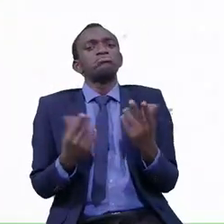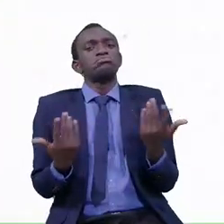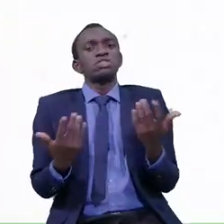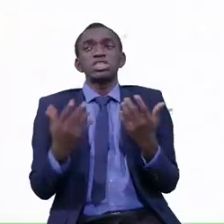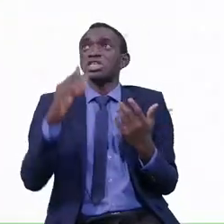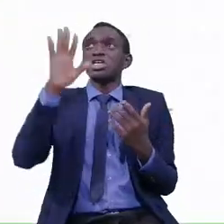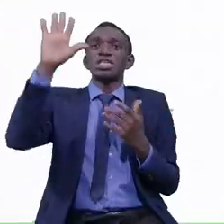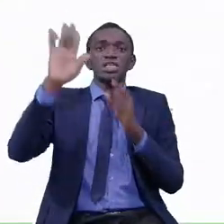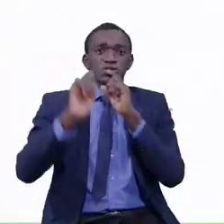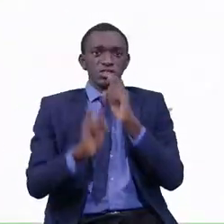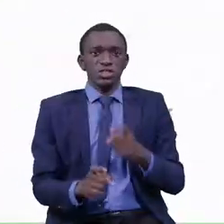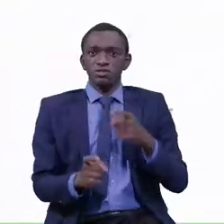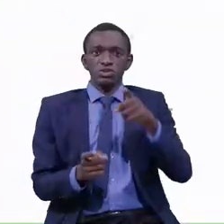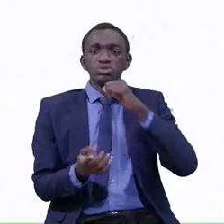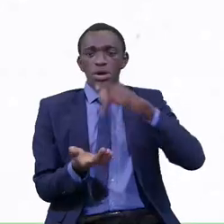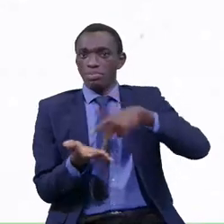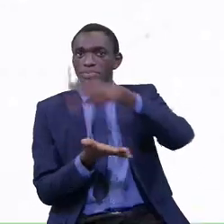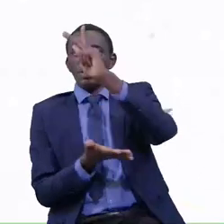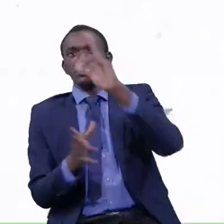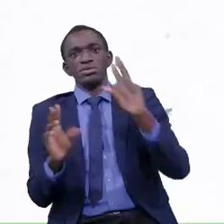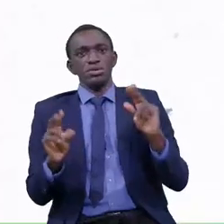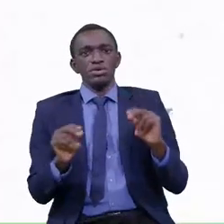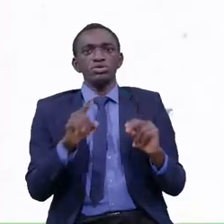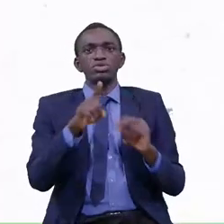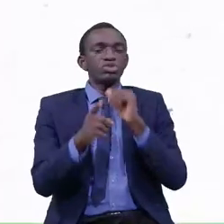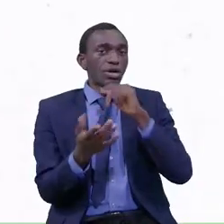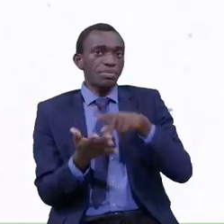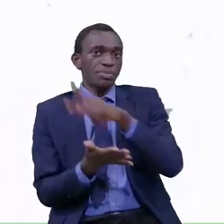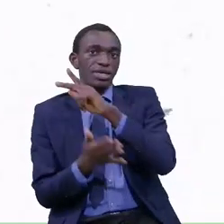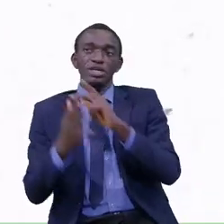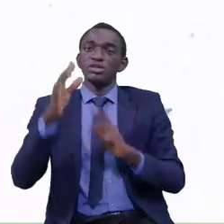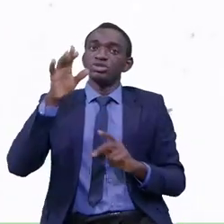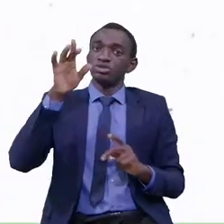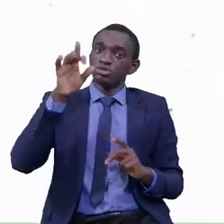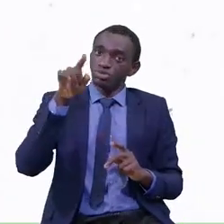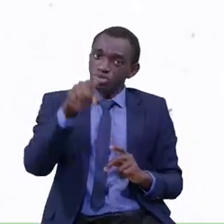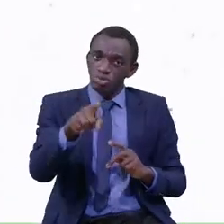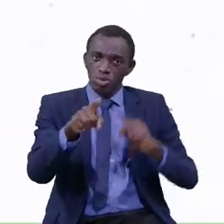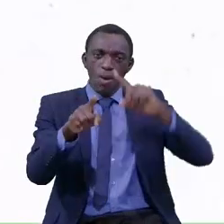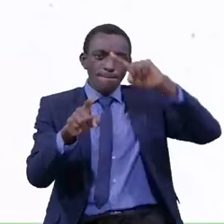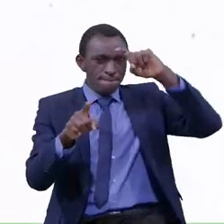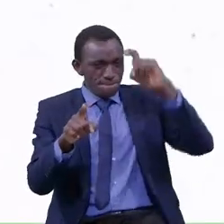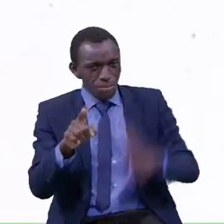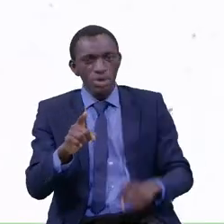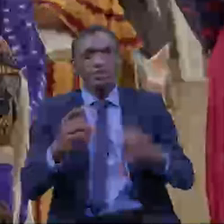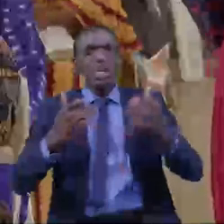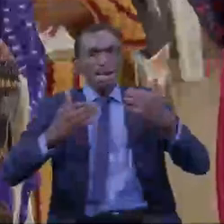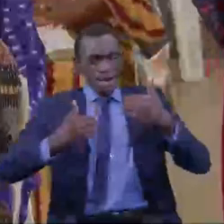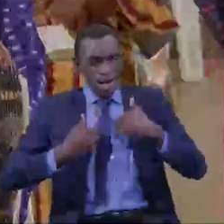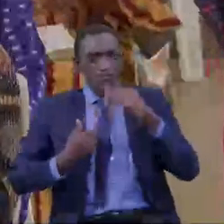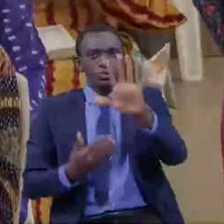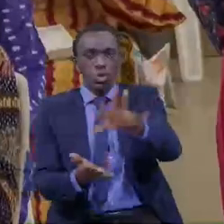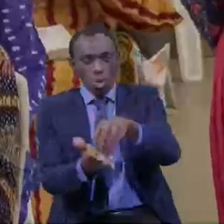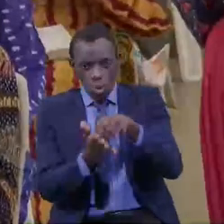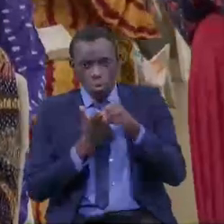ce n'est pas quelque chose pour lequel je paie. Ce n'est pas quelque chose pour lequel tu dois payer. Tu dois avoir ta